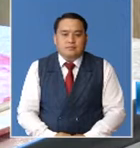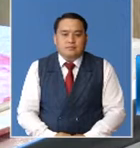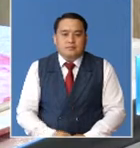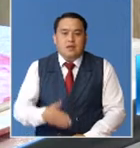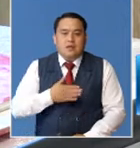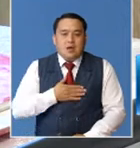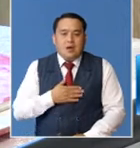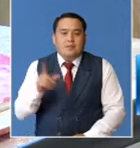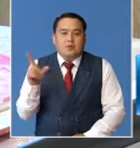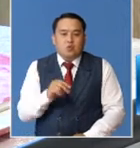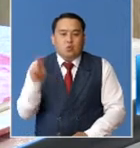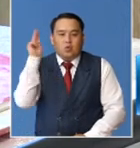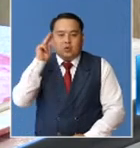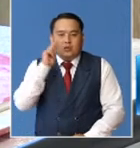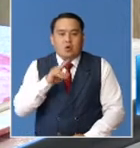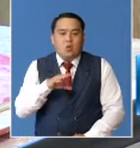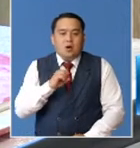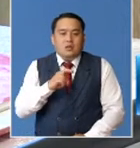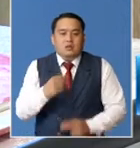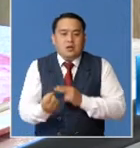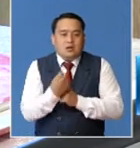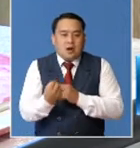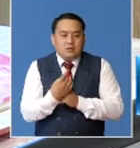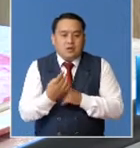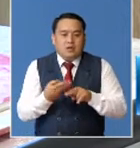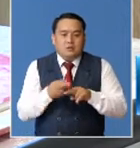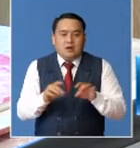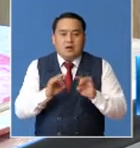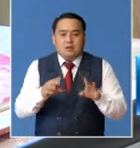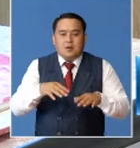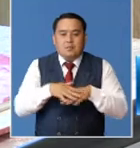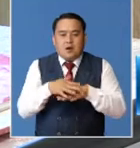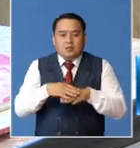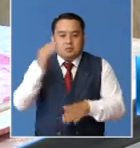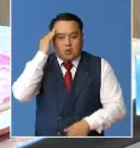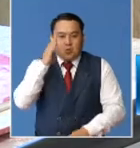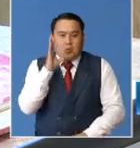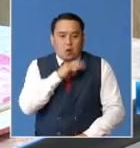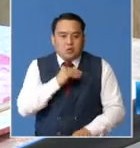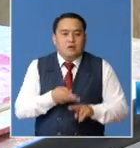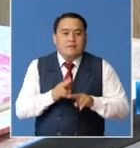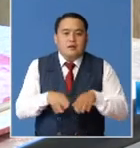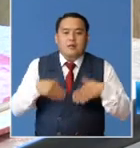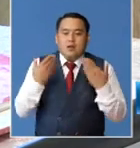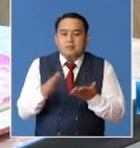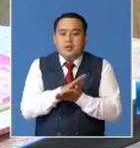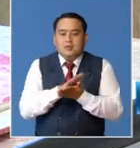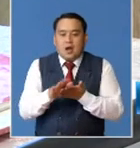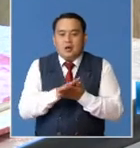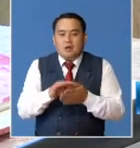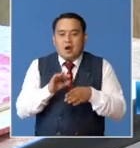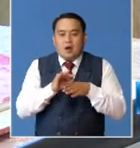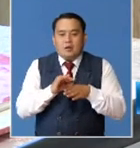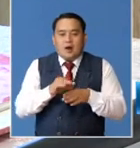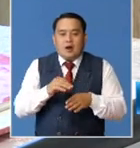Когда я только пришел учиться в школу, Куаныш Нусипова мне сказала, что у меня хорошие математические способности. Она мне предложила бесплатно проходить ее